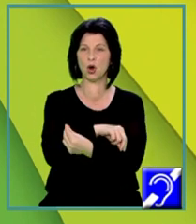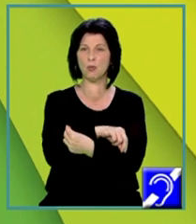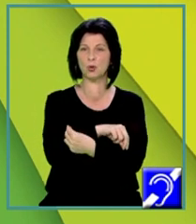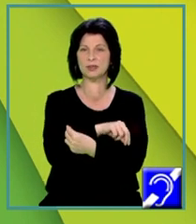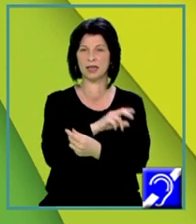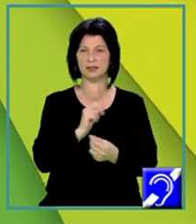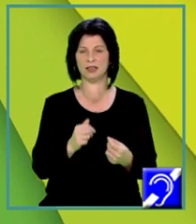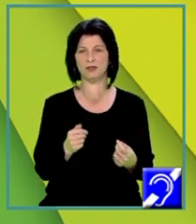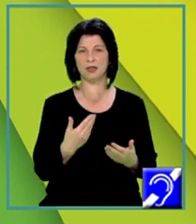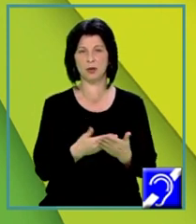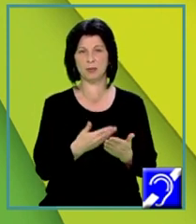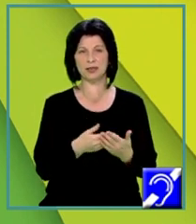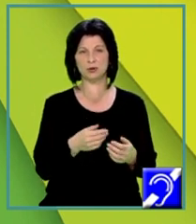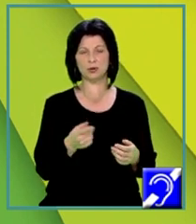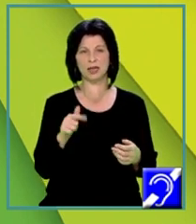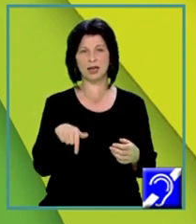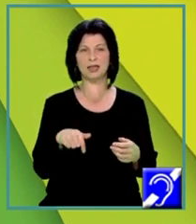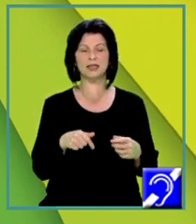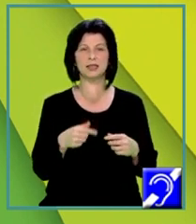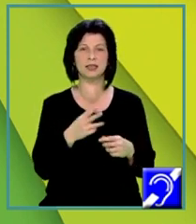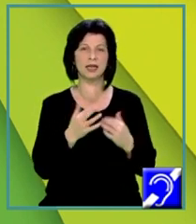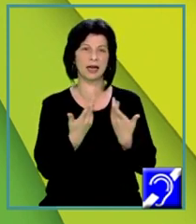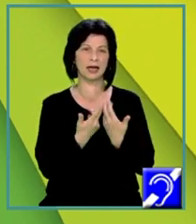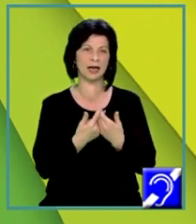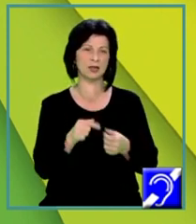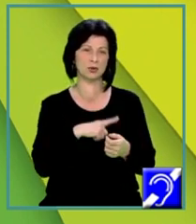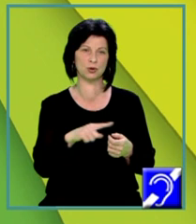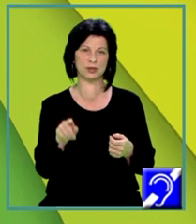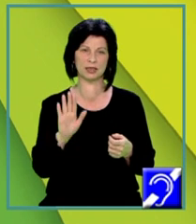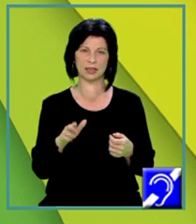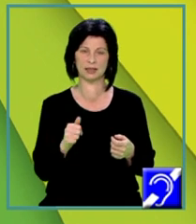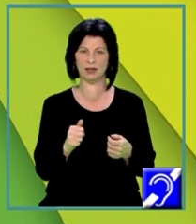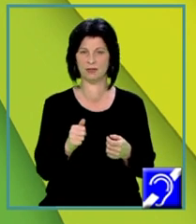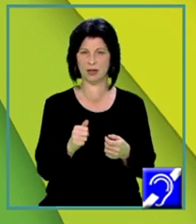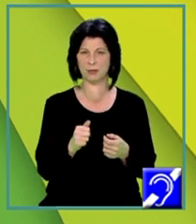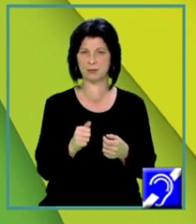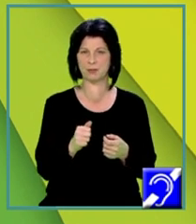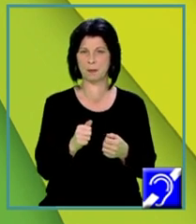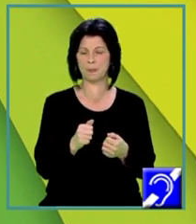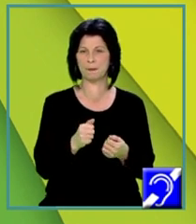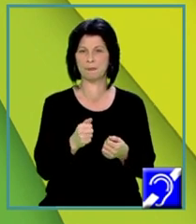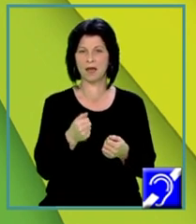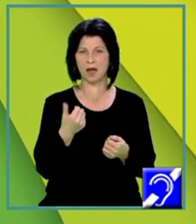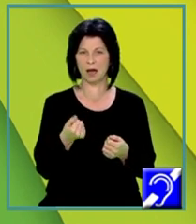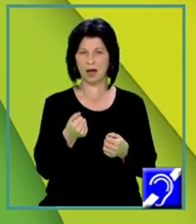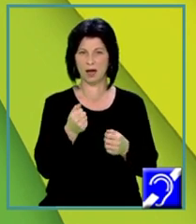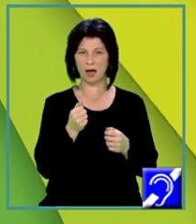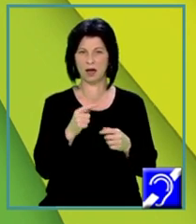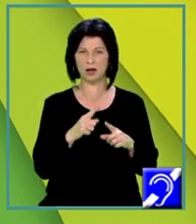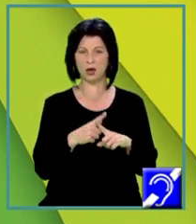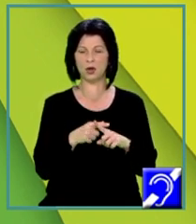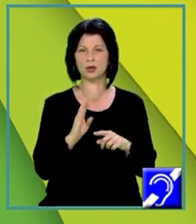știm că este distributivă fata de adunarea matricelor Așadar e pluspunkt este un inel comutativ de aici e de reținut